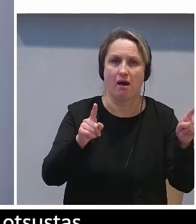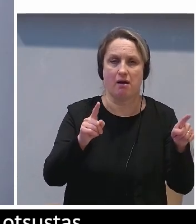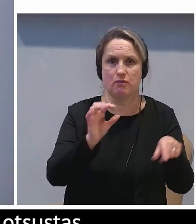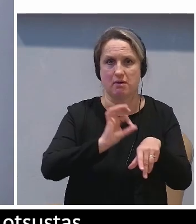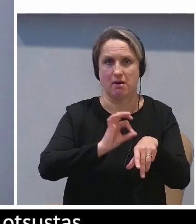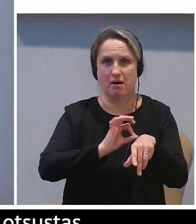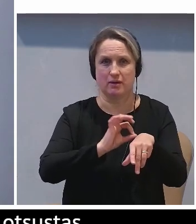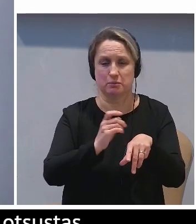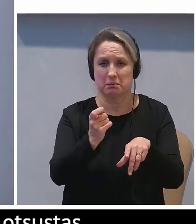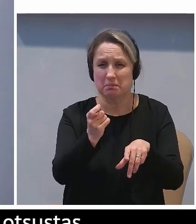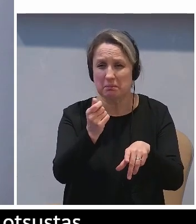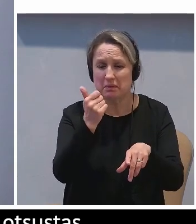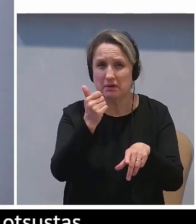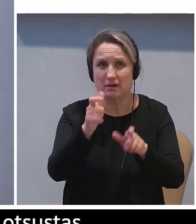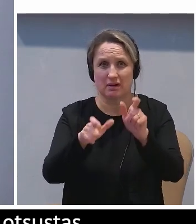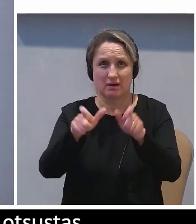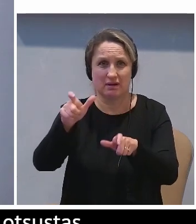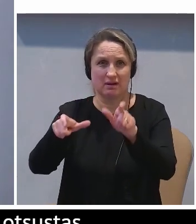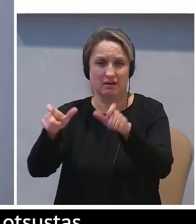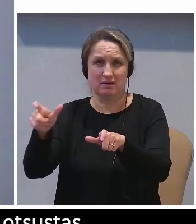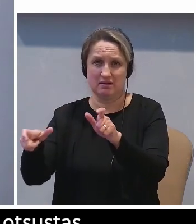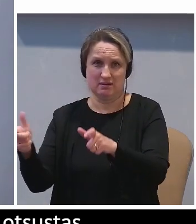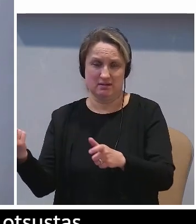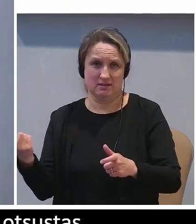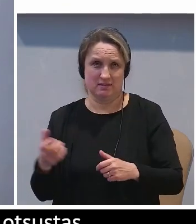haruldastest haigustest nagu